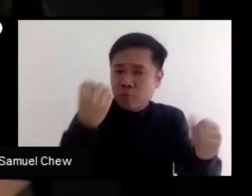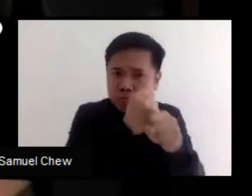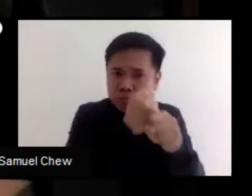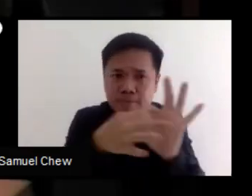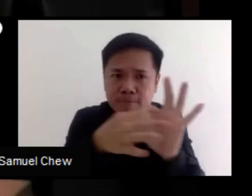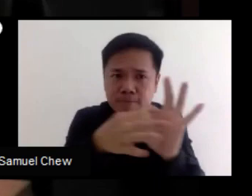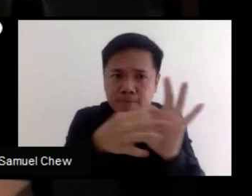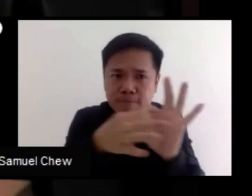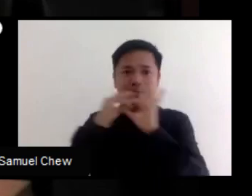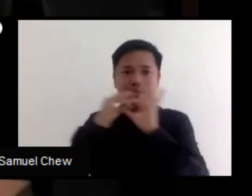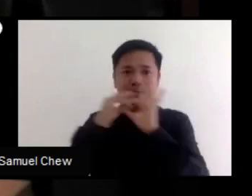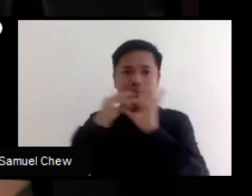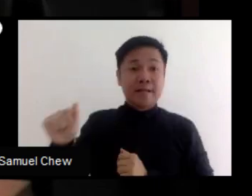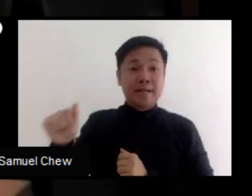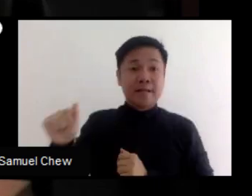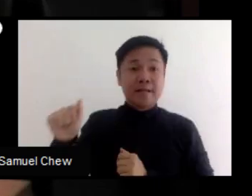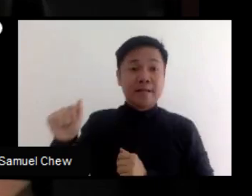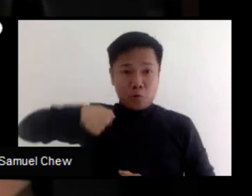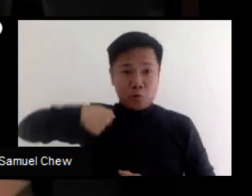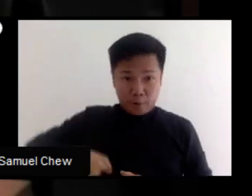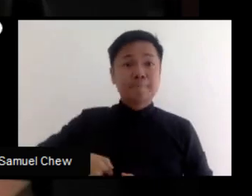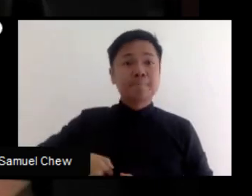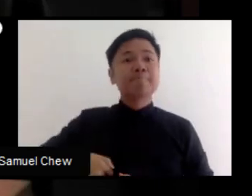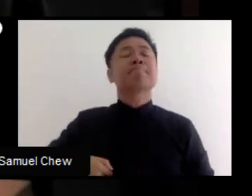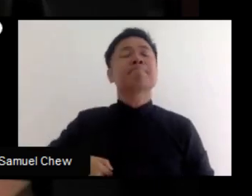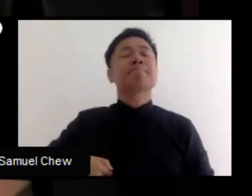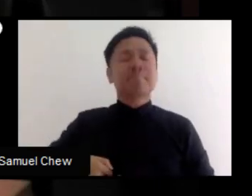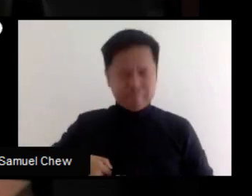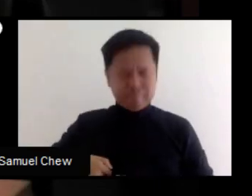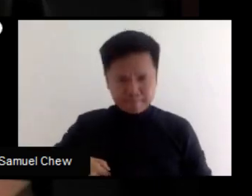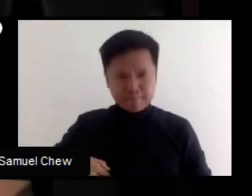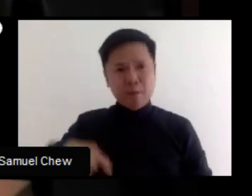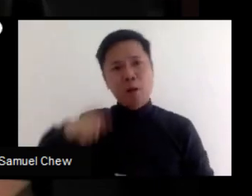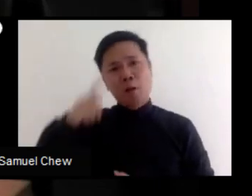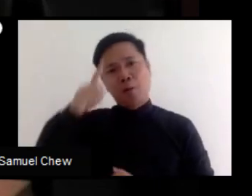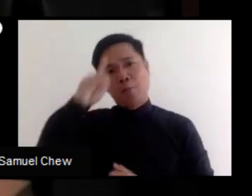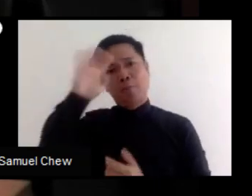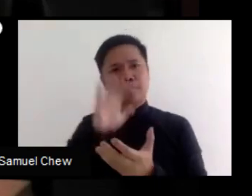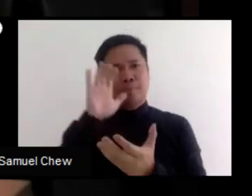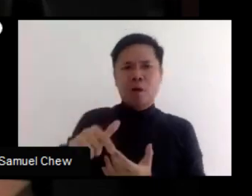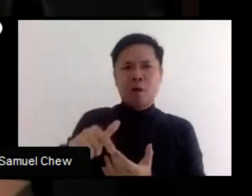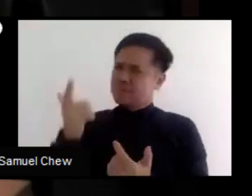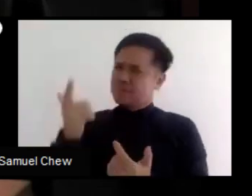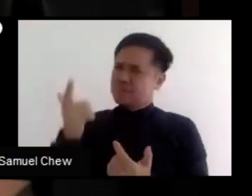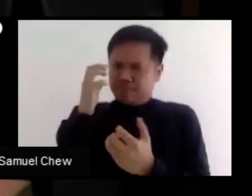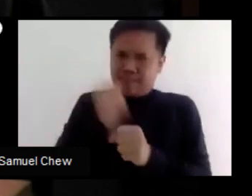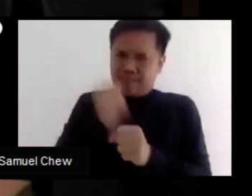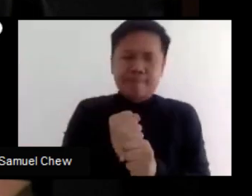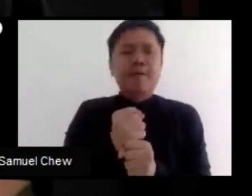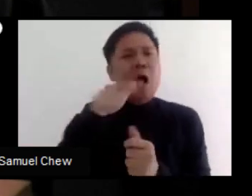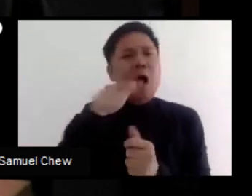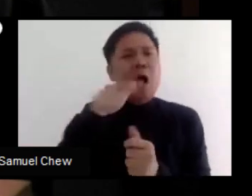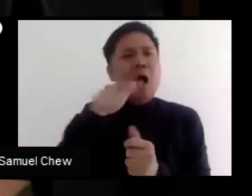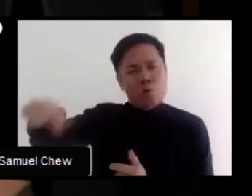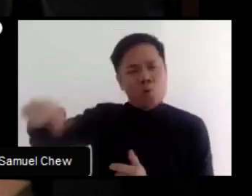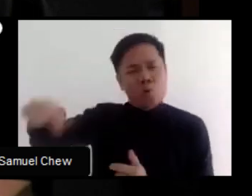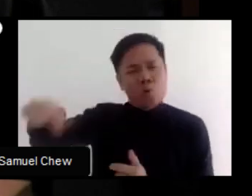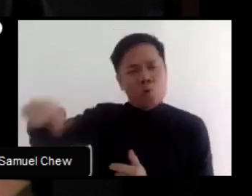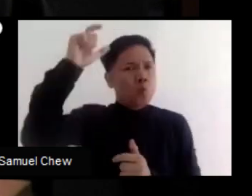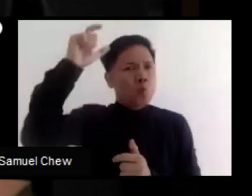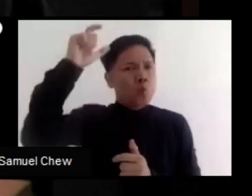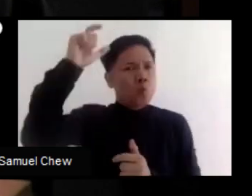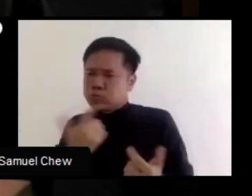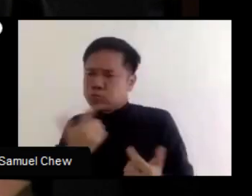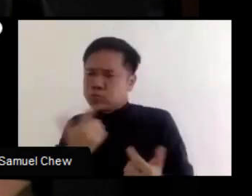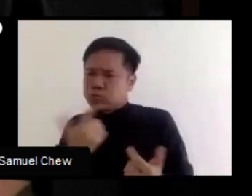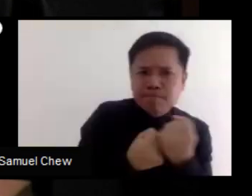合人口国情与经济社会发展阶段，制定和执行适合本国国情的人口发展政策，